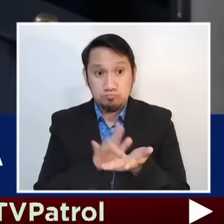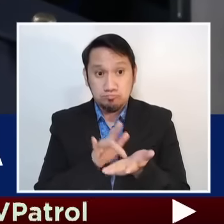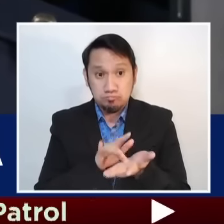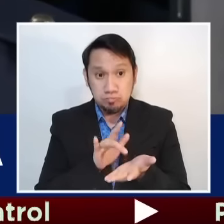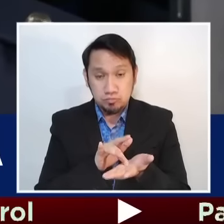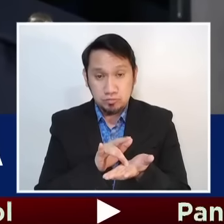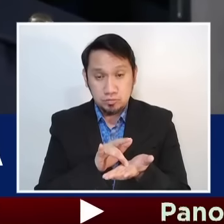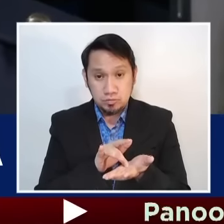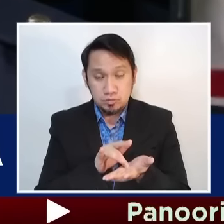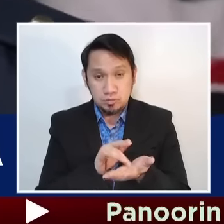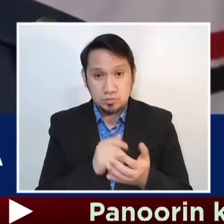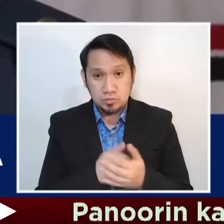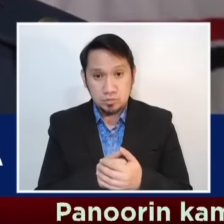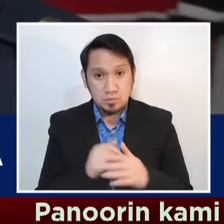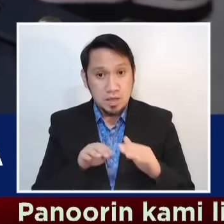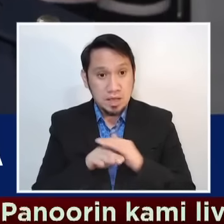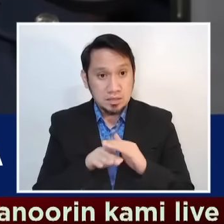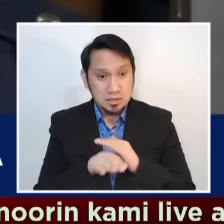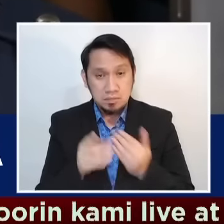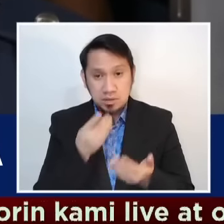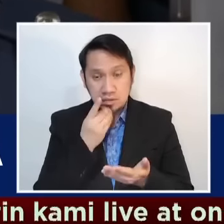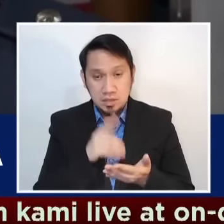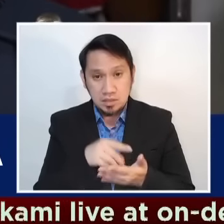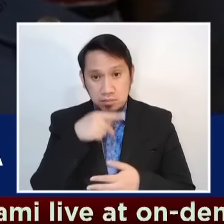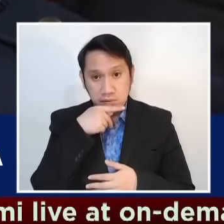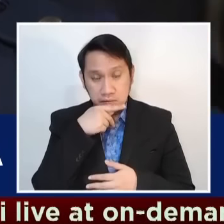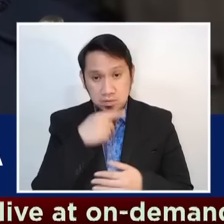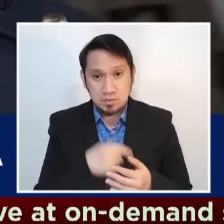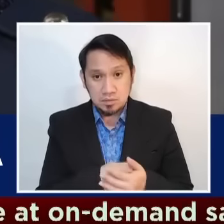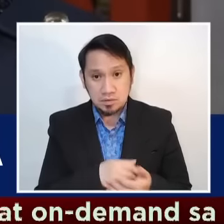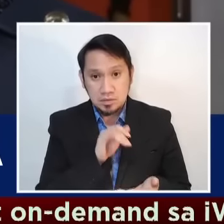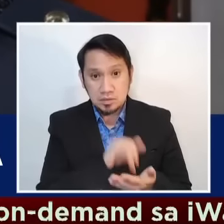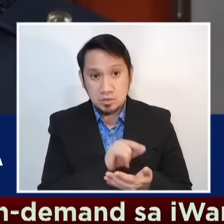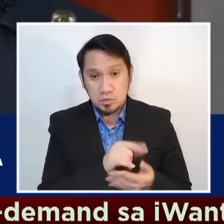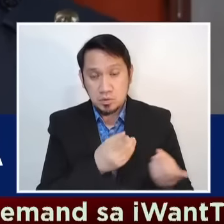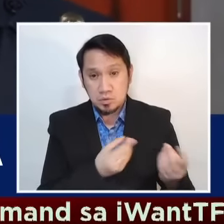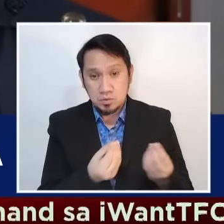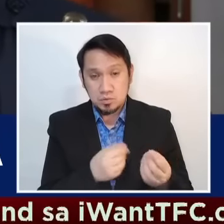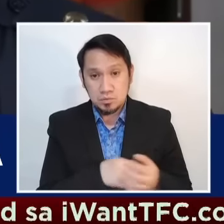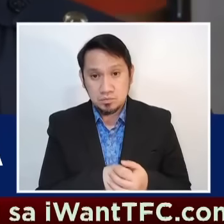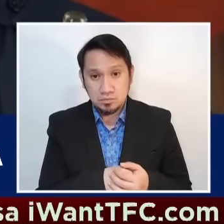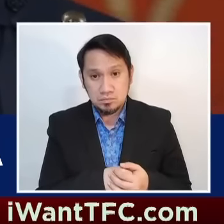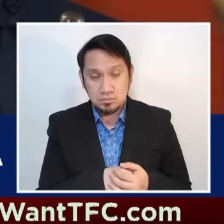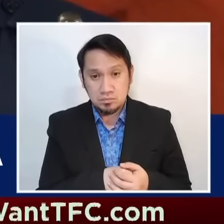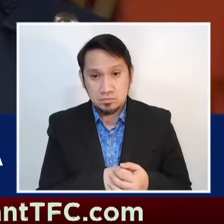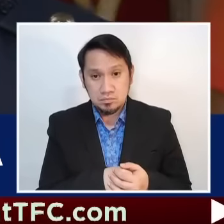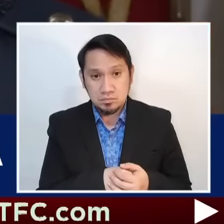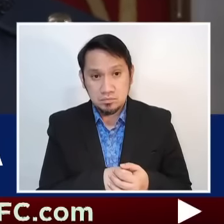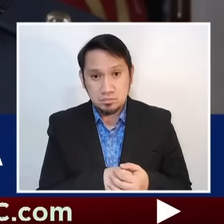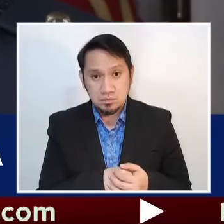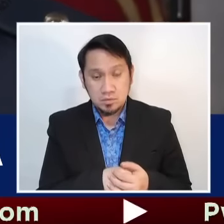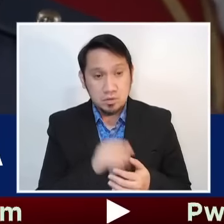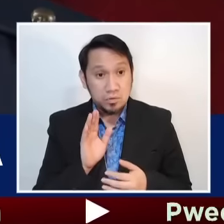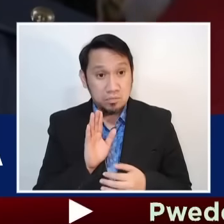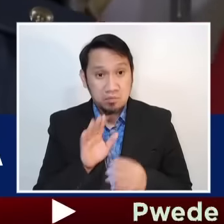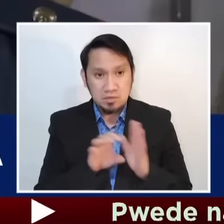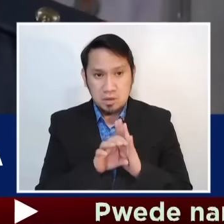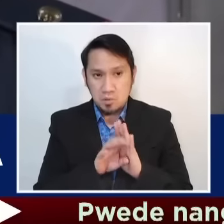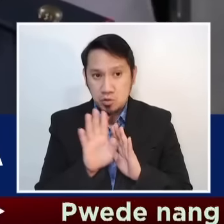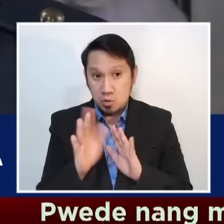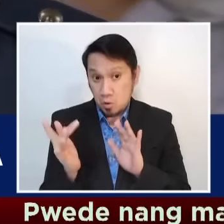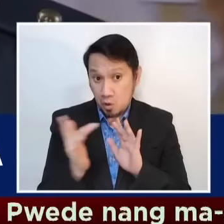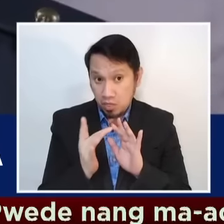third party, yung accessing of the data privacy. Because ganun ang ginagawa nitong mga lending app. Eh. Yung contacts mo, they use